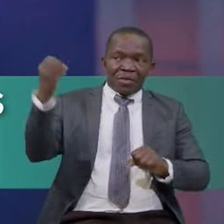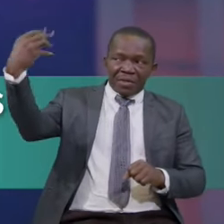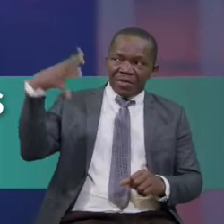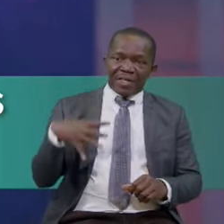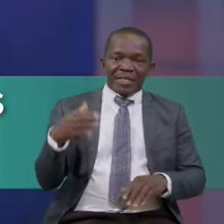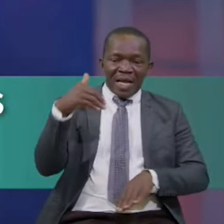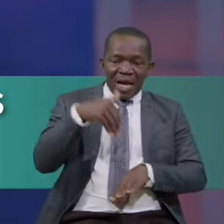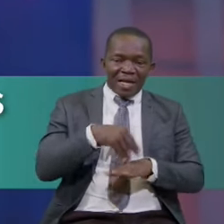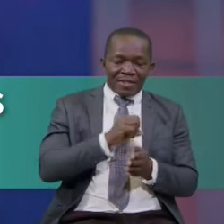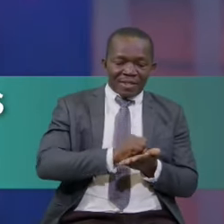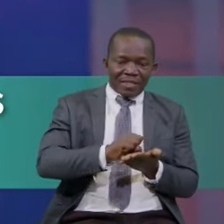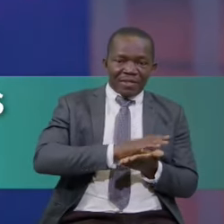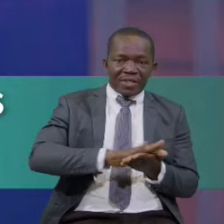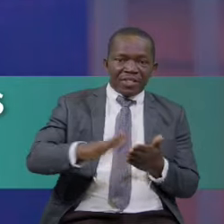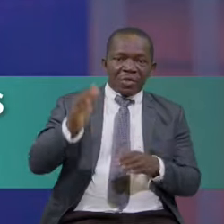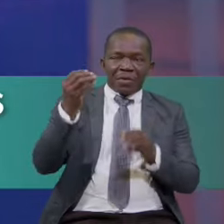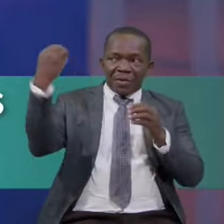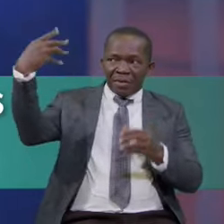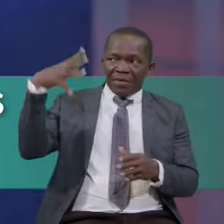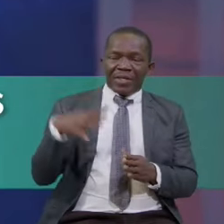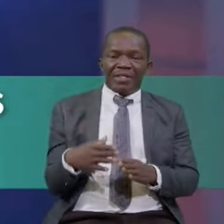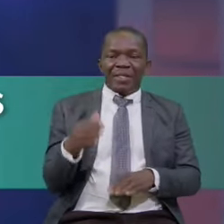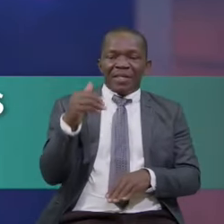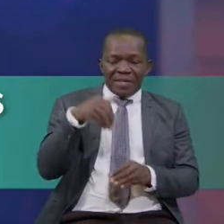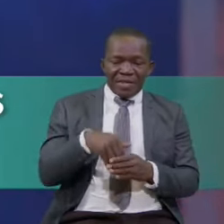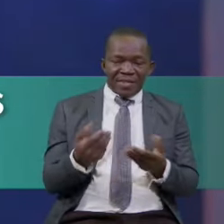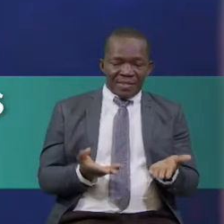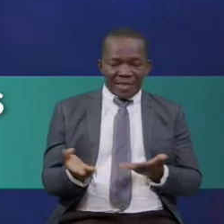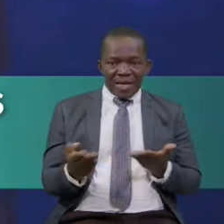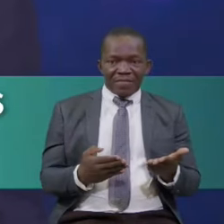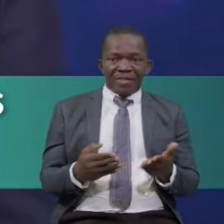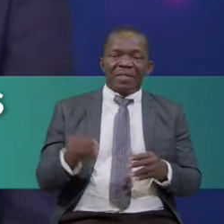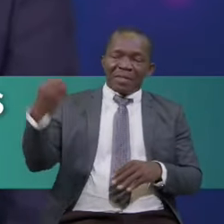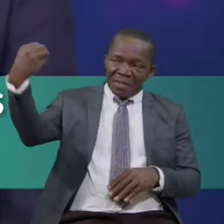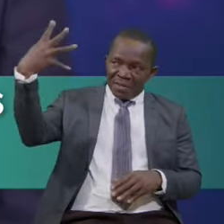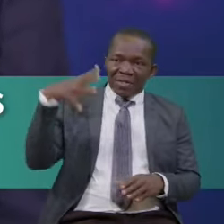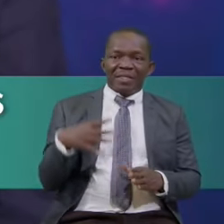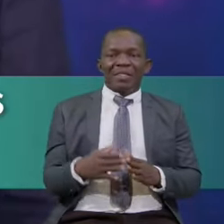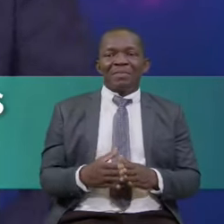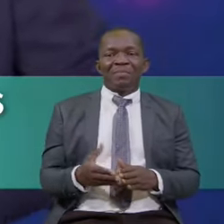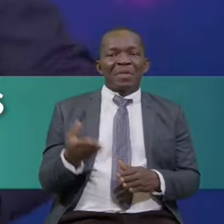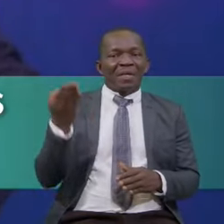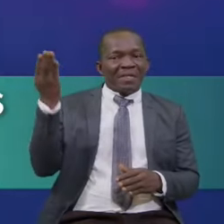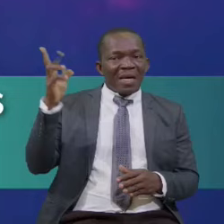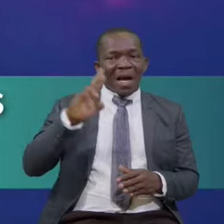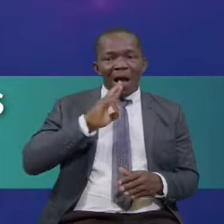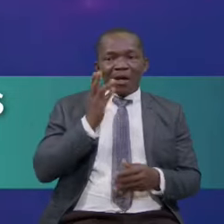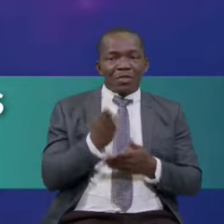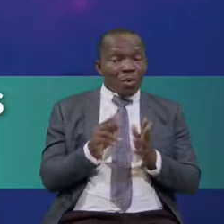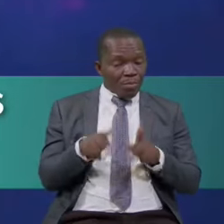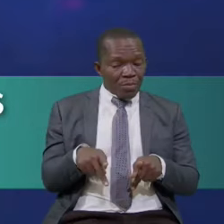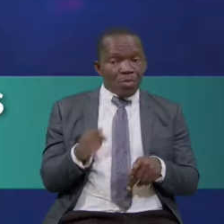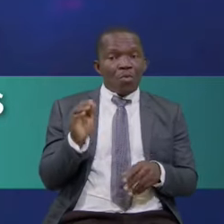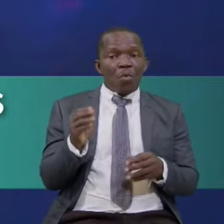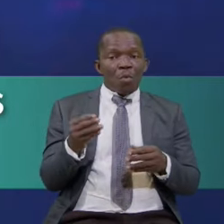grâce dans le service grâce il y a des gens dans le service ils laissent la grâce de Dieu